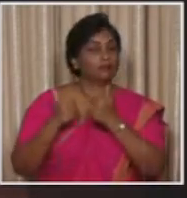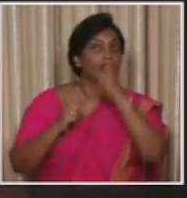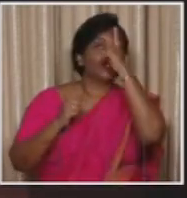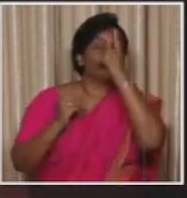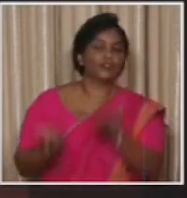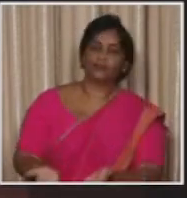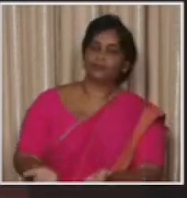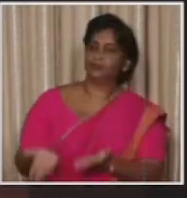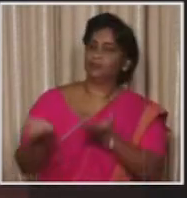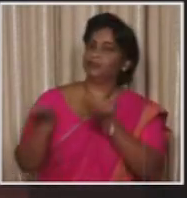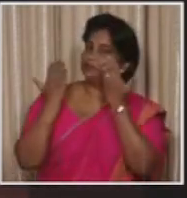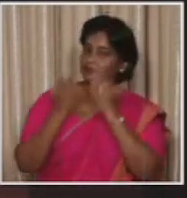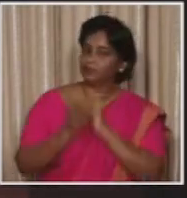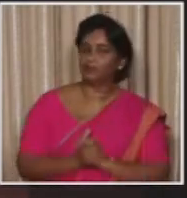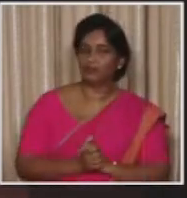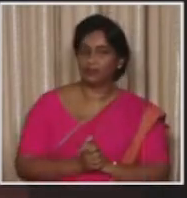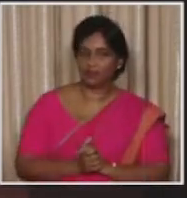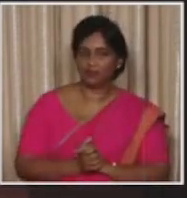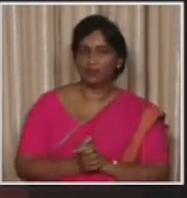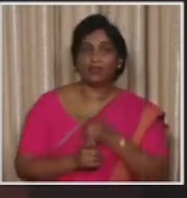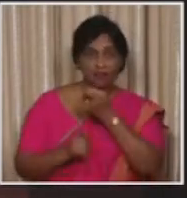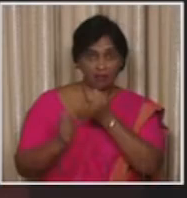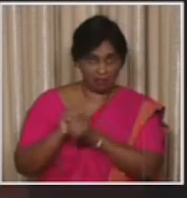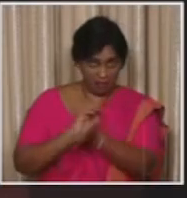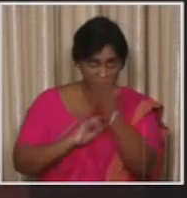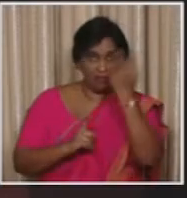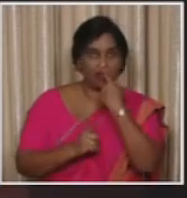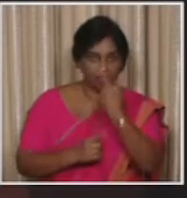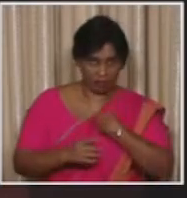ලෝකෙට. ඒ ගමන යන්නේ කියලාද අපිට